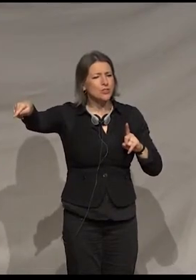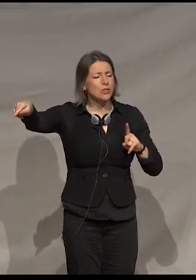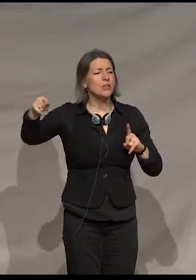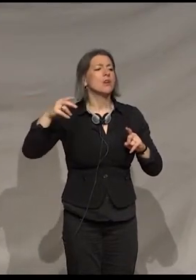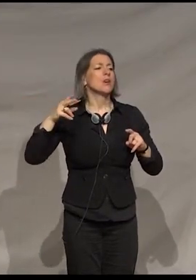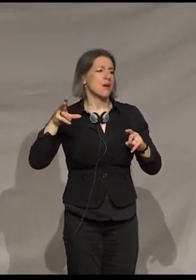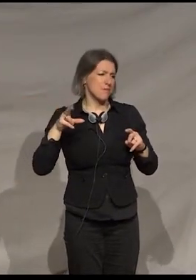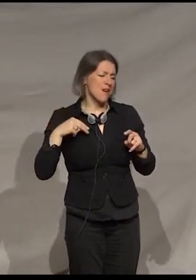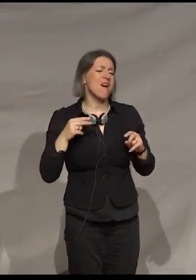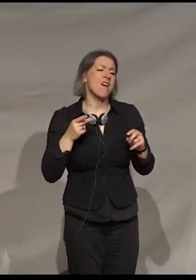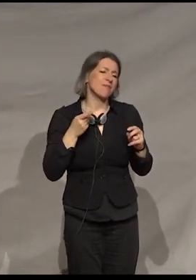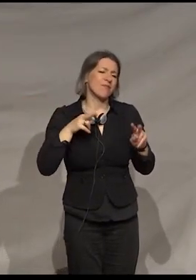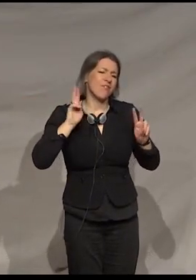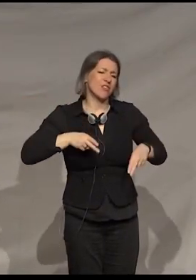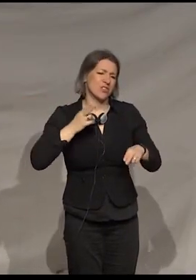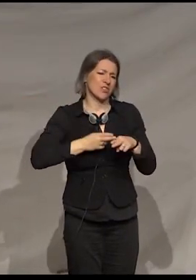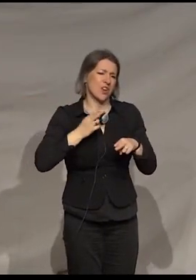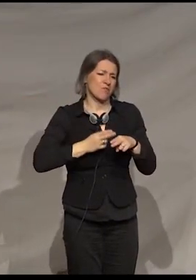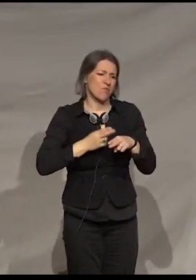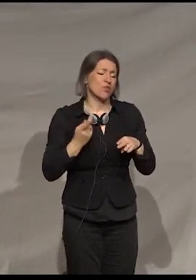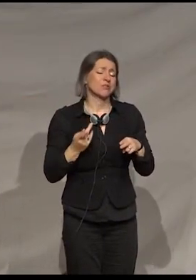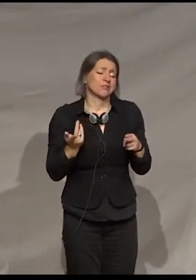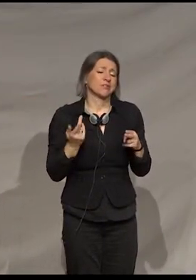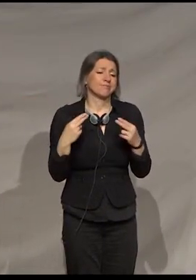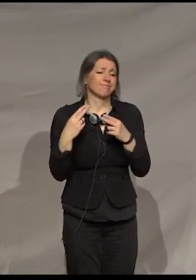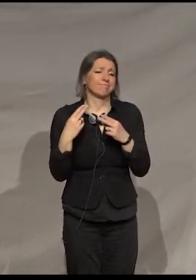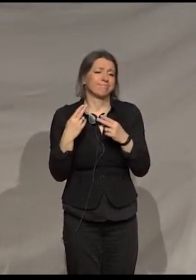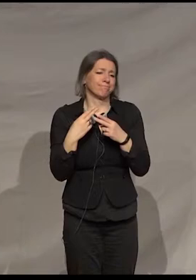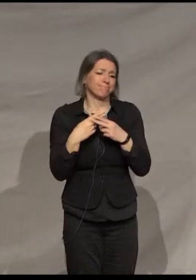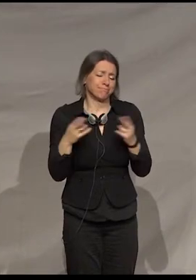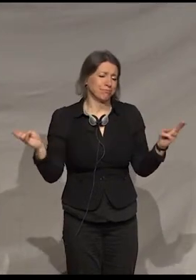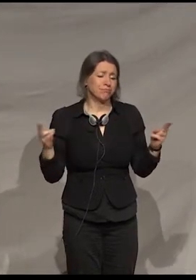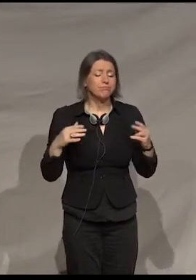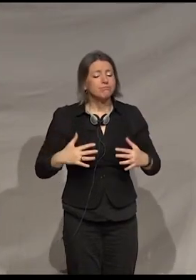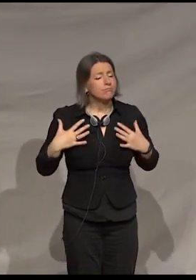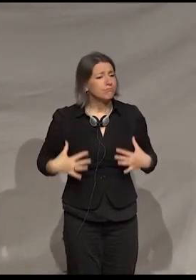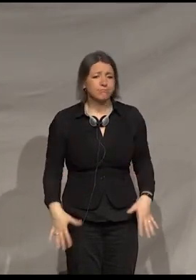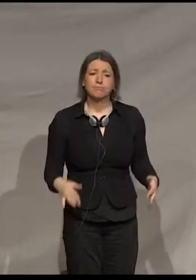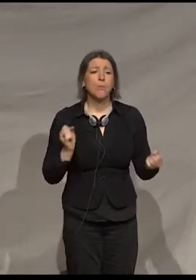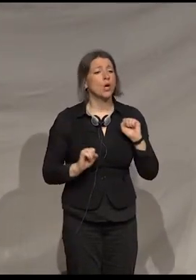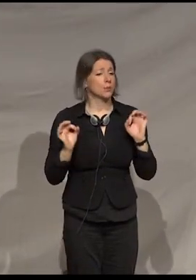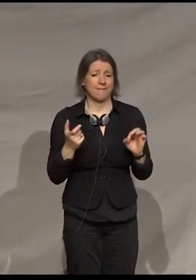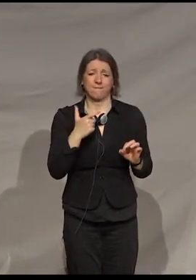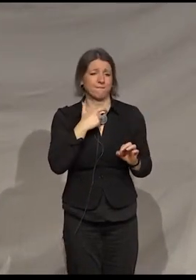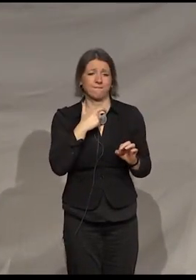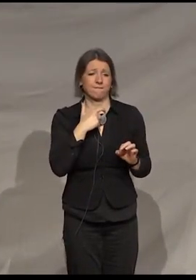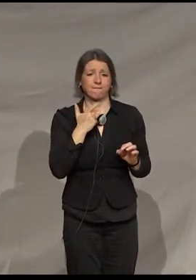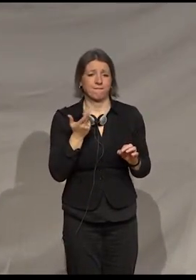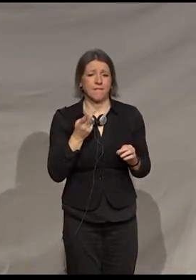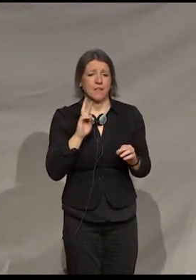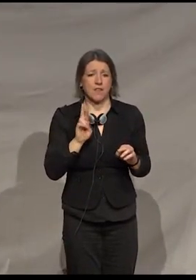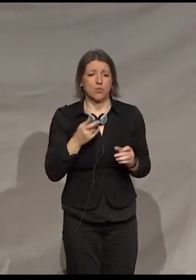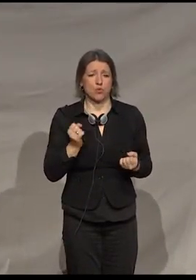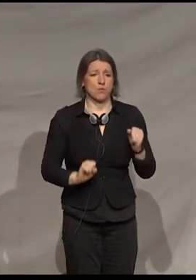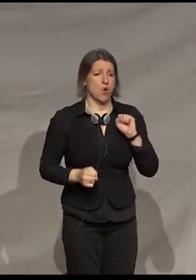svalová atrofie, díky čemuž jsem téměř úplně nehybný. Kromě toho, že jsem nehybný,